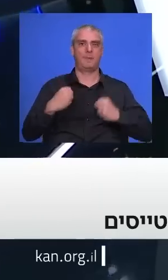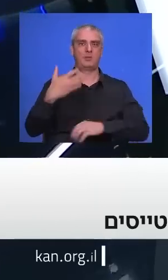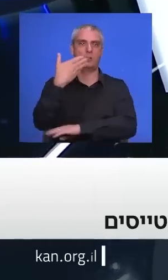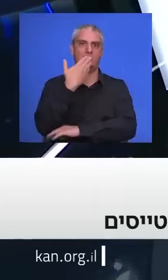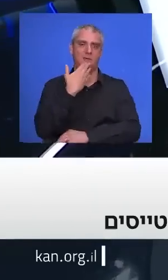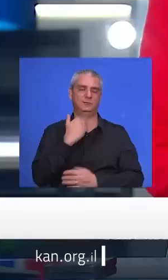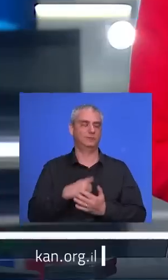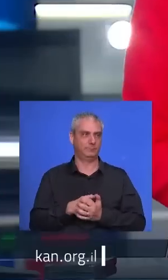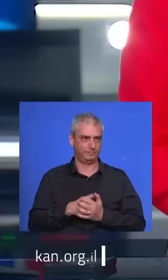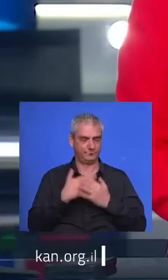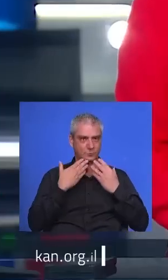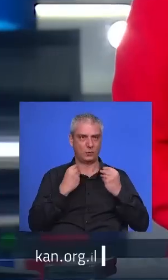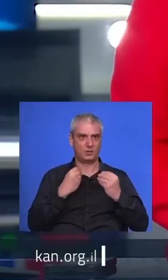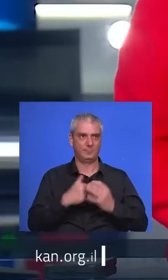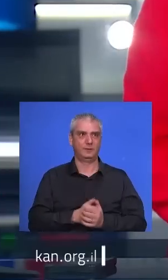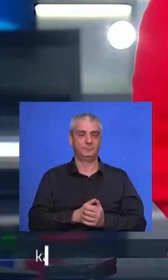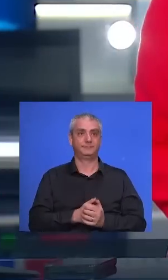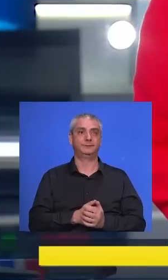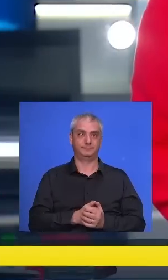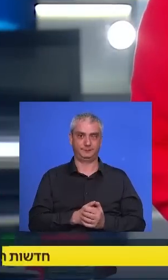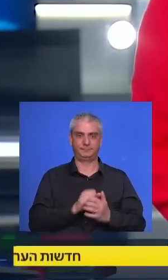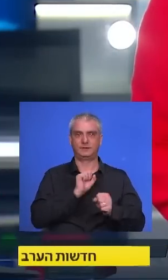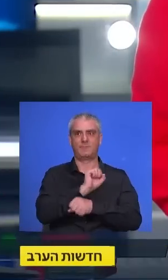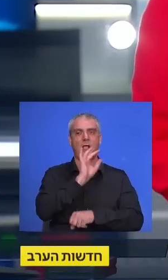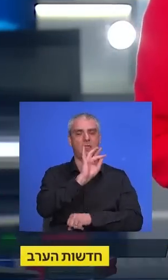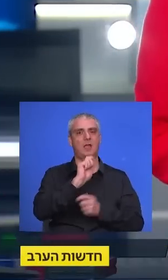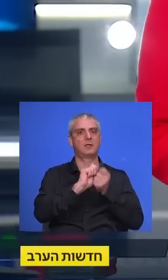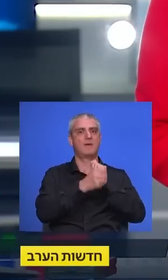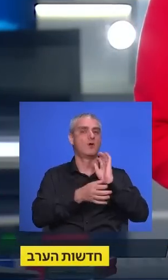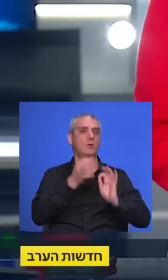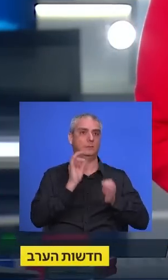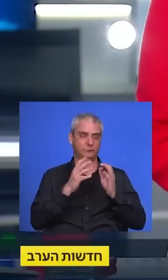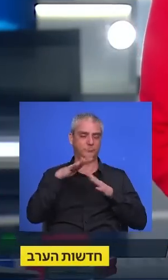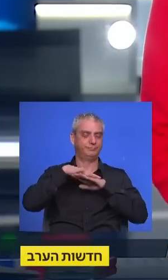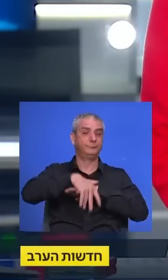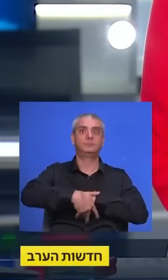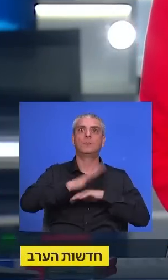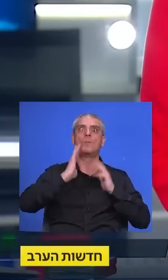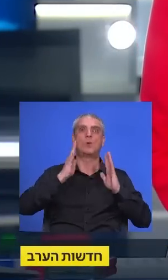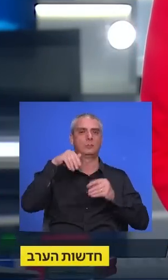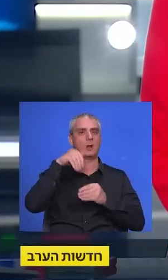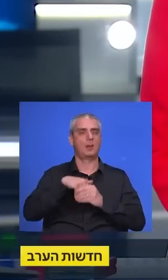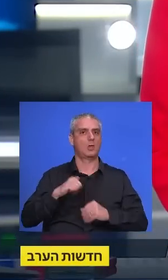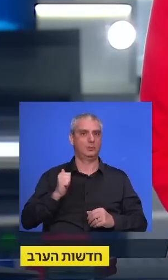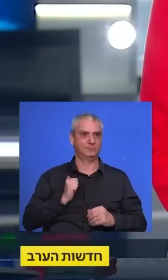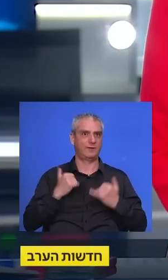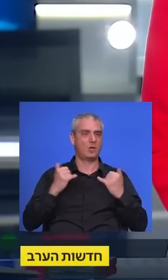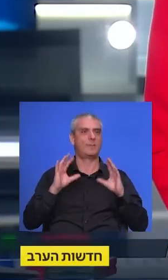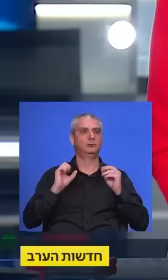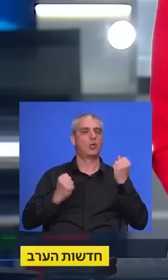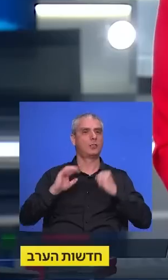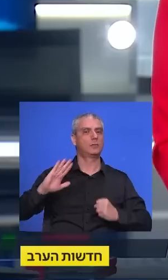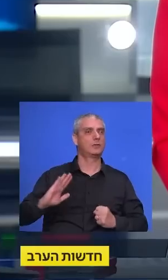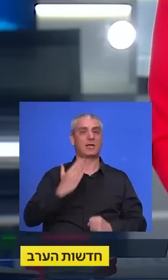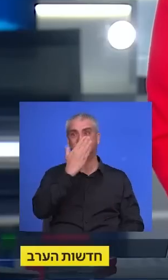תודה רבה, רועי. אז כאמור, המחאה נגד הרפורמה המשפטית מחלחלת עמוק לתוך הצבא. היום עשרות טייסי קרב בחיל